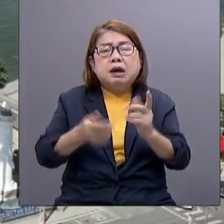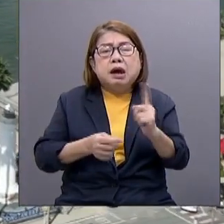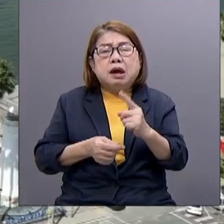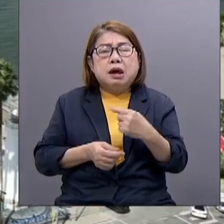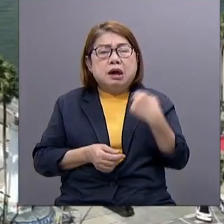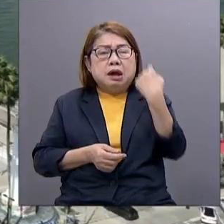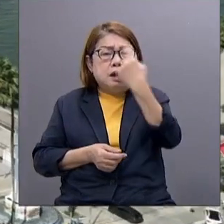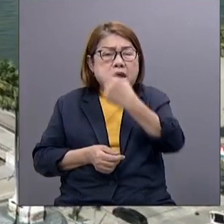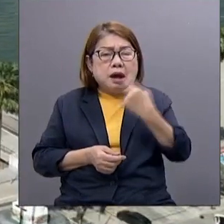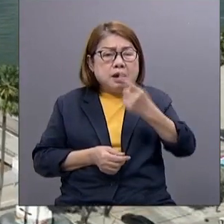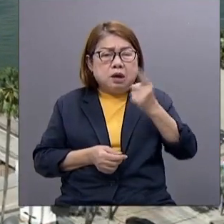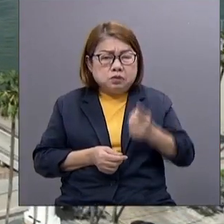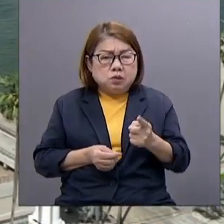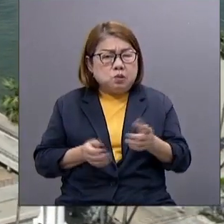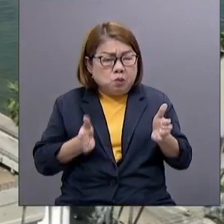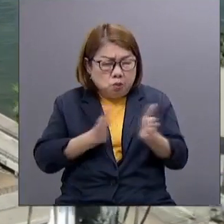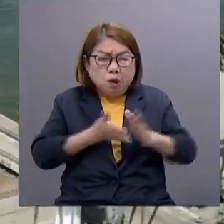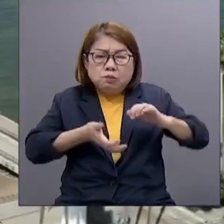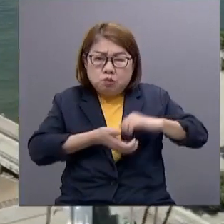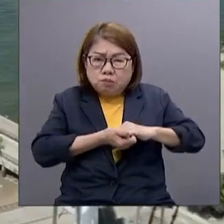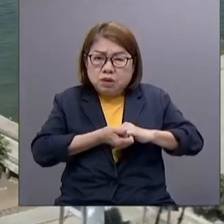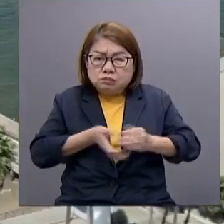อื่นเข้ามาร่วมตรวจสอบตำรวจน้ำด้วยหรือไม่ค่ะ